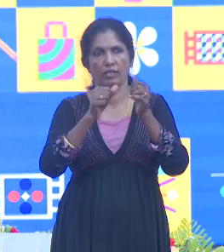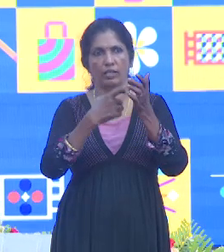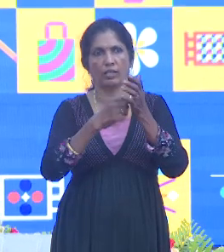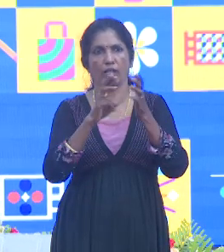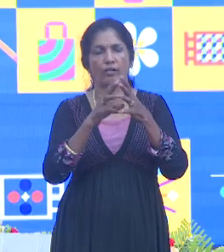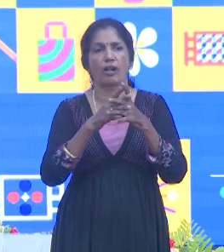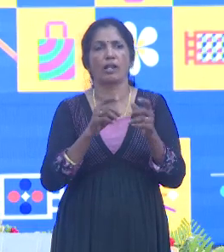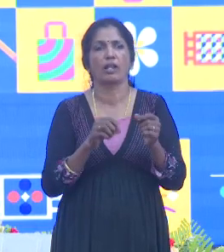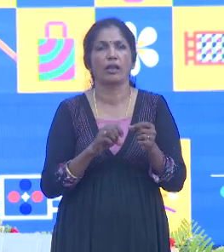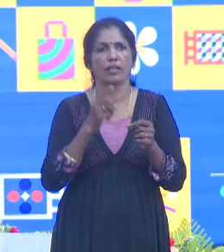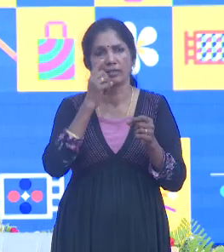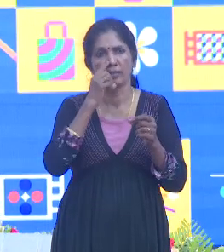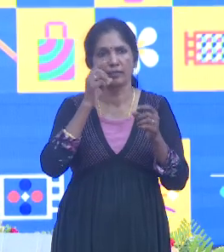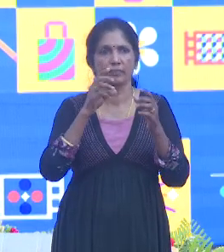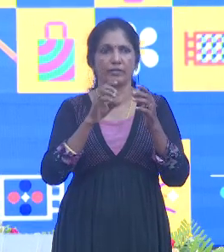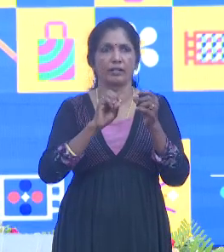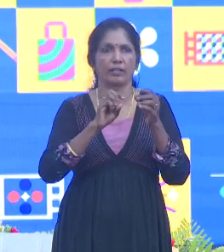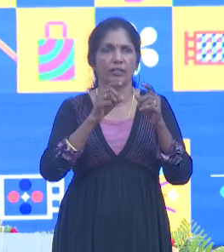ശ്രീമതി ടിങ്കു ബിസ്വാൾ